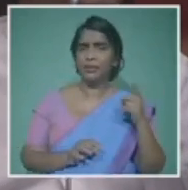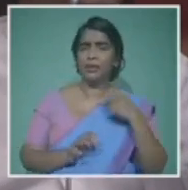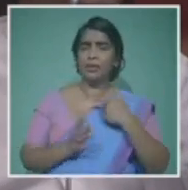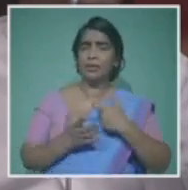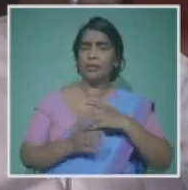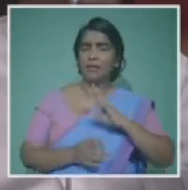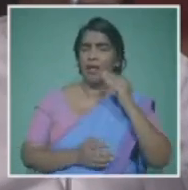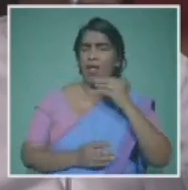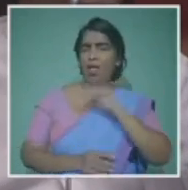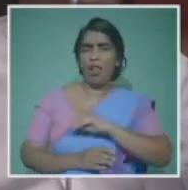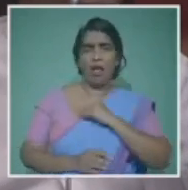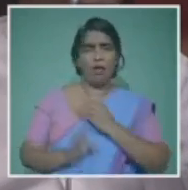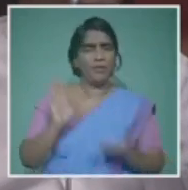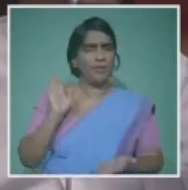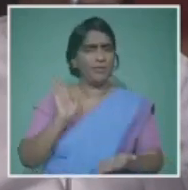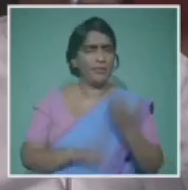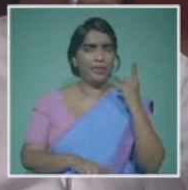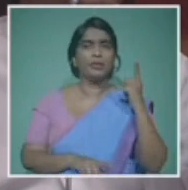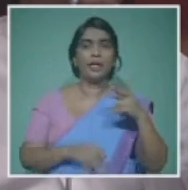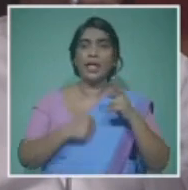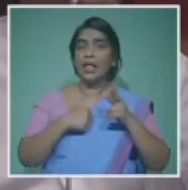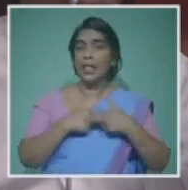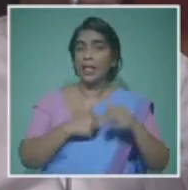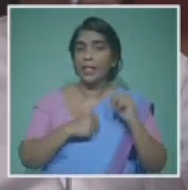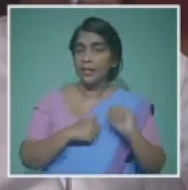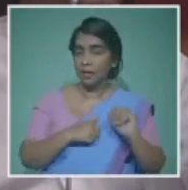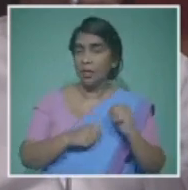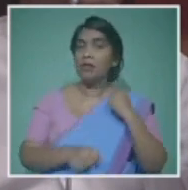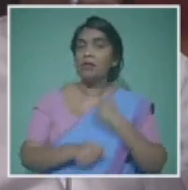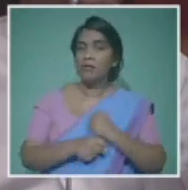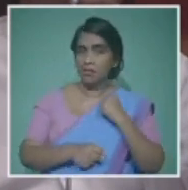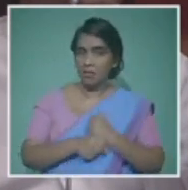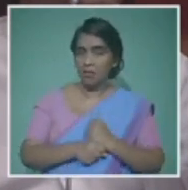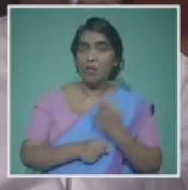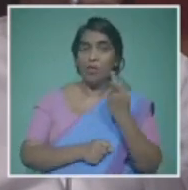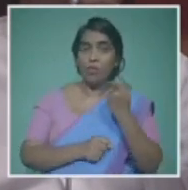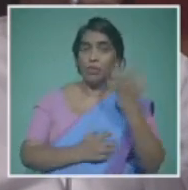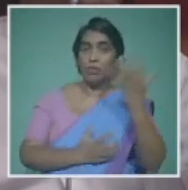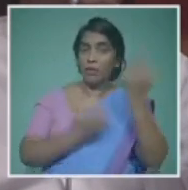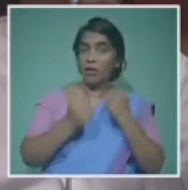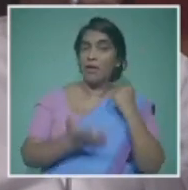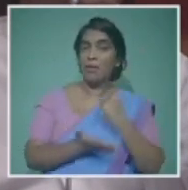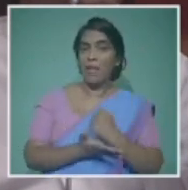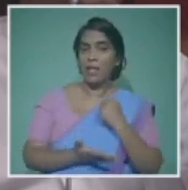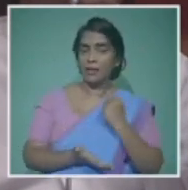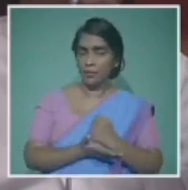වාර්තාගත ලාභ බැංකුව වලට ඒකට හේතුවක් තියෙනවා මොකද රජය මුදල් ලබා ගන්න බැංකුව වලින්